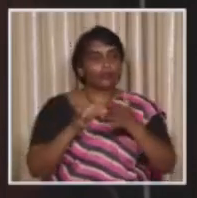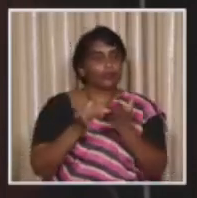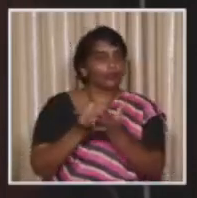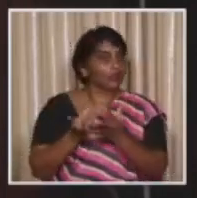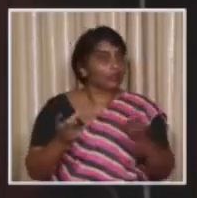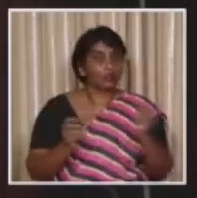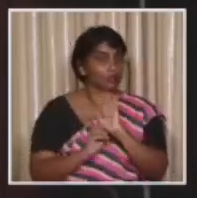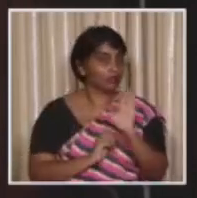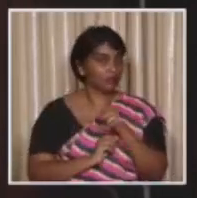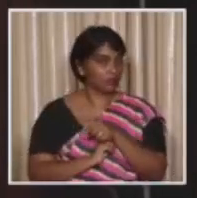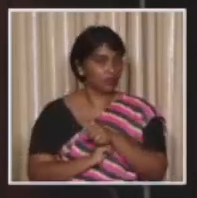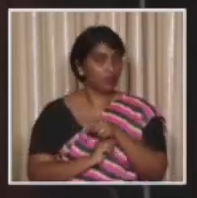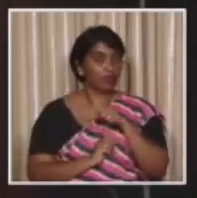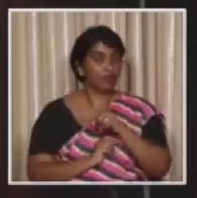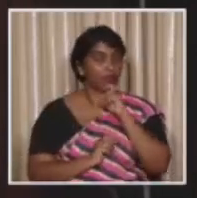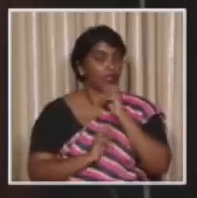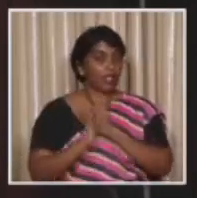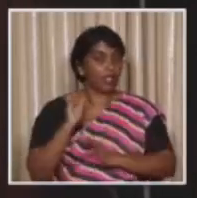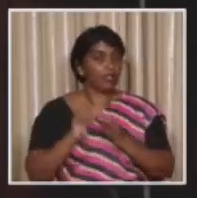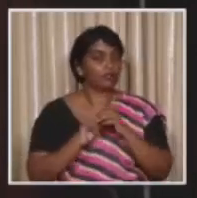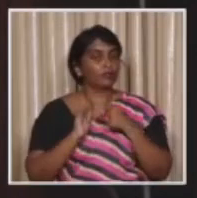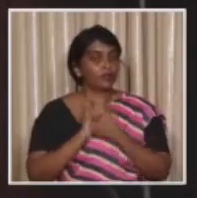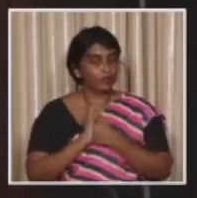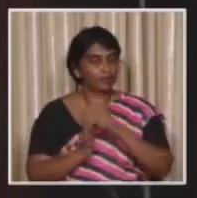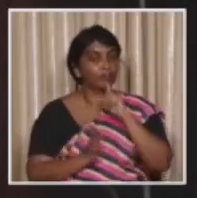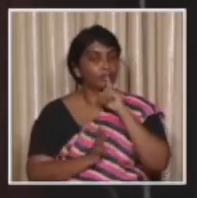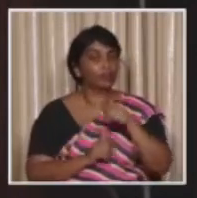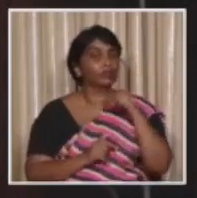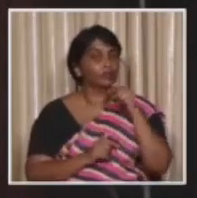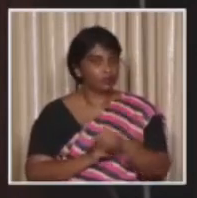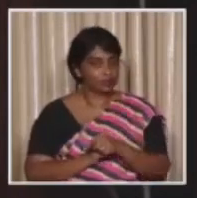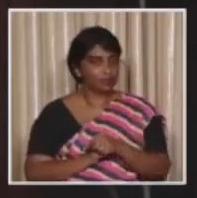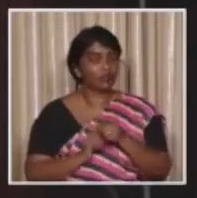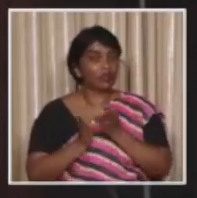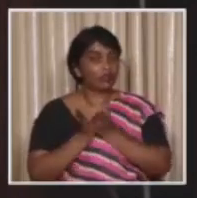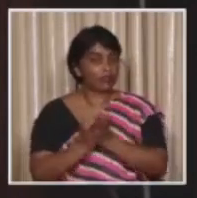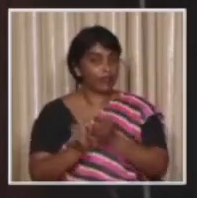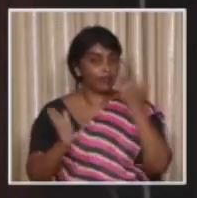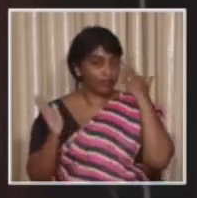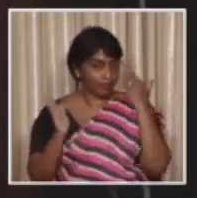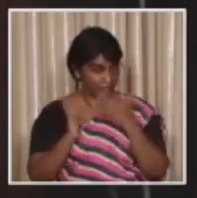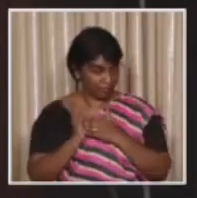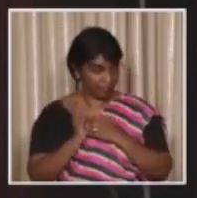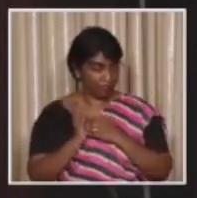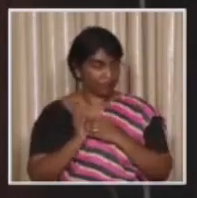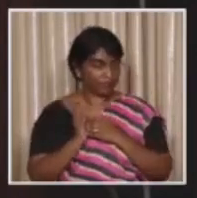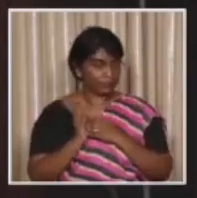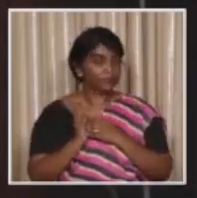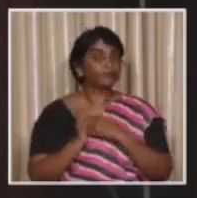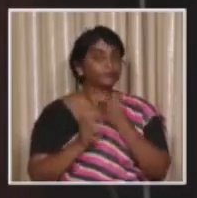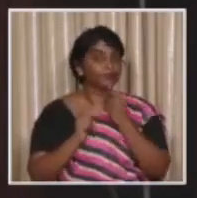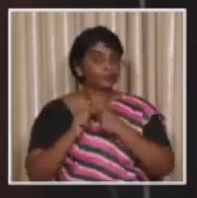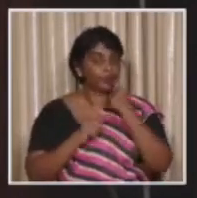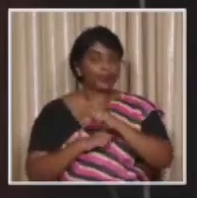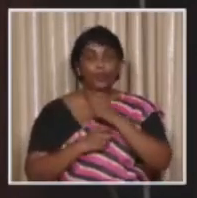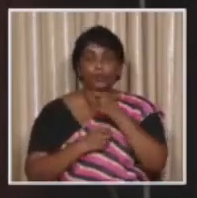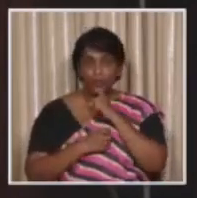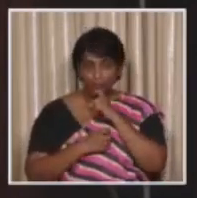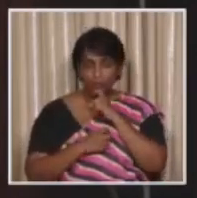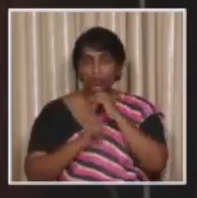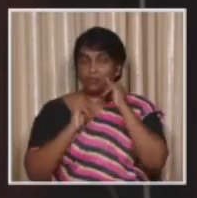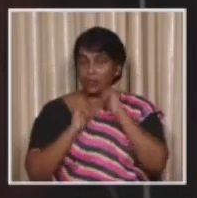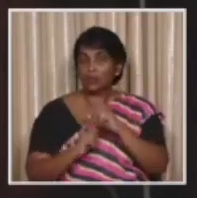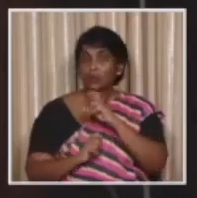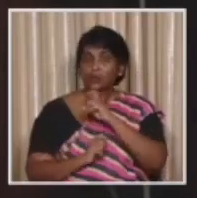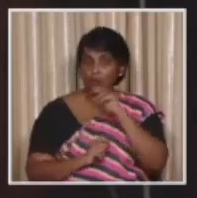ඕන කාරණාවක් නෙවෙයි අධිකරණ ඇමතුමාගෙන් ගෞරවයෙන් ඉල්ලනවා මේ එක්ස්ප්‍රෙස් පර්ල් නෞකාවේ ඒ වන්දි නඩුව සම්බන්ධව අපරාධ